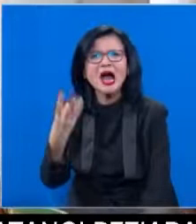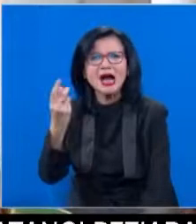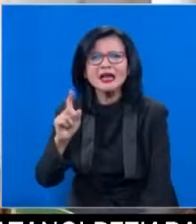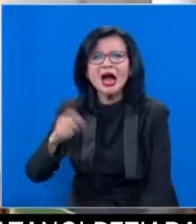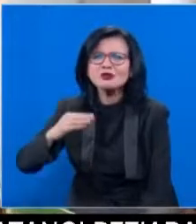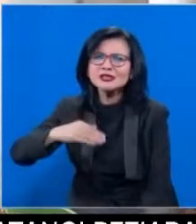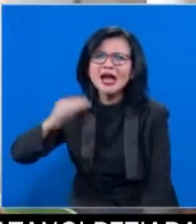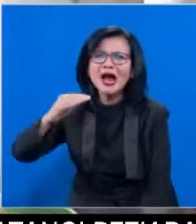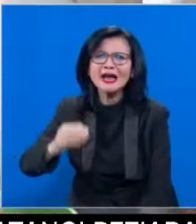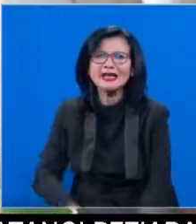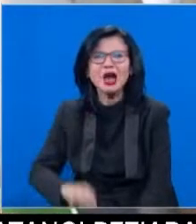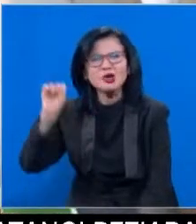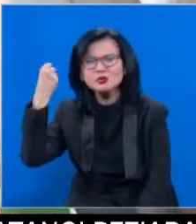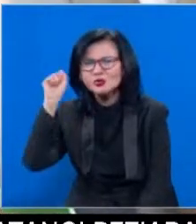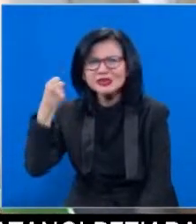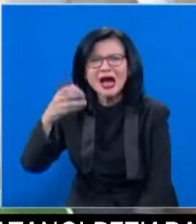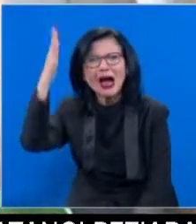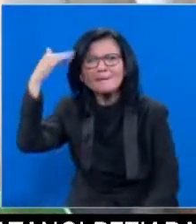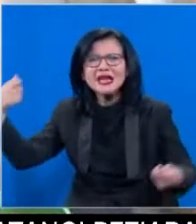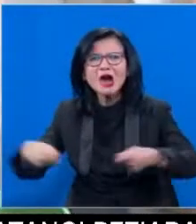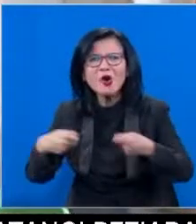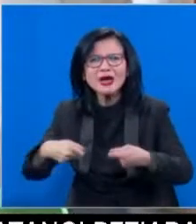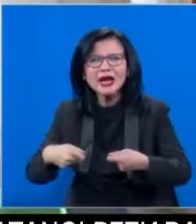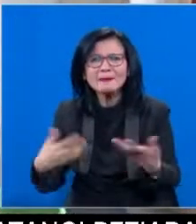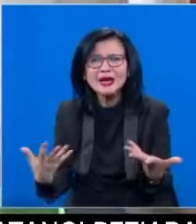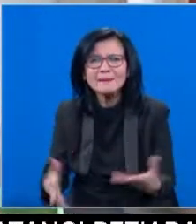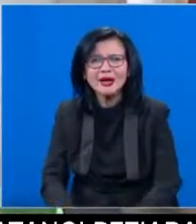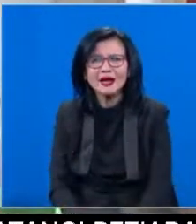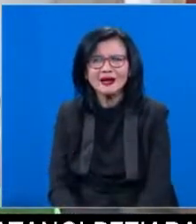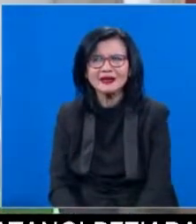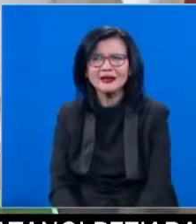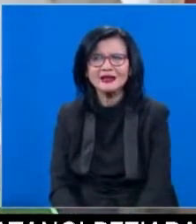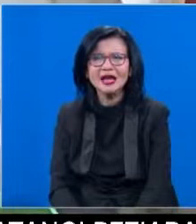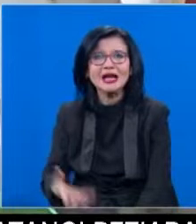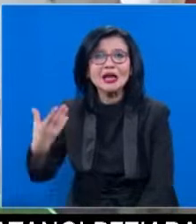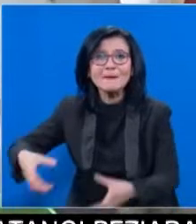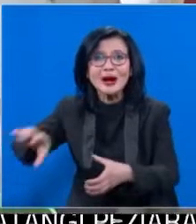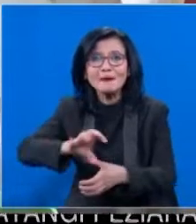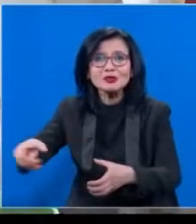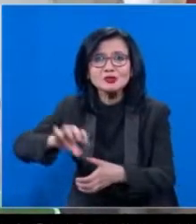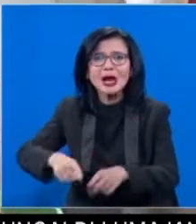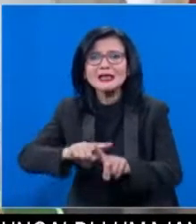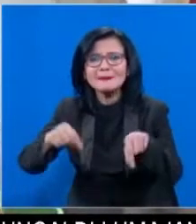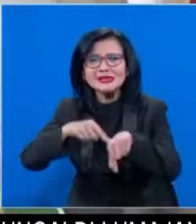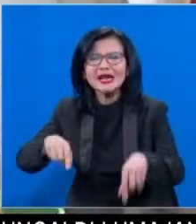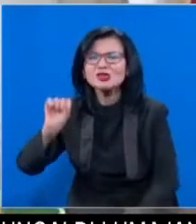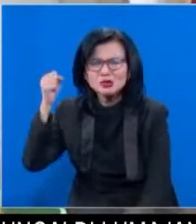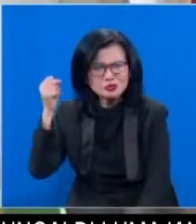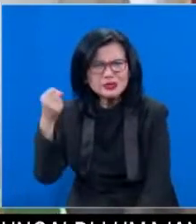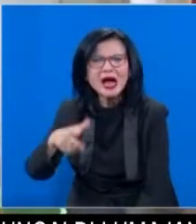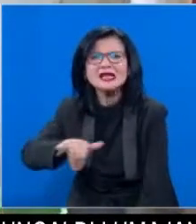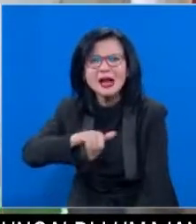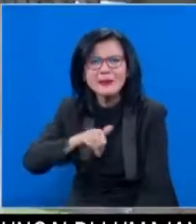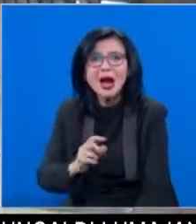karena susahnya minyak goreng kemarin anime chatnya beli curah ternyata jual-beli pun juga